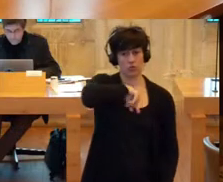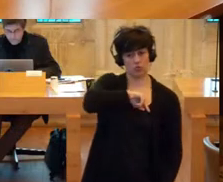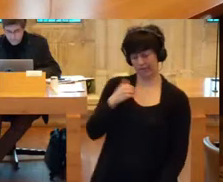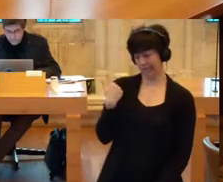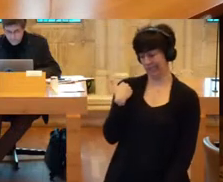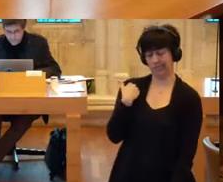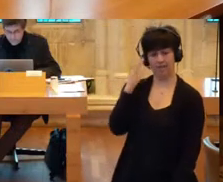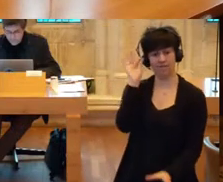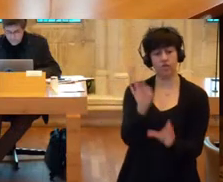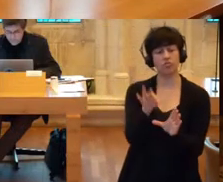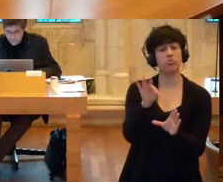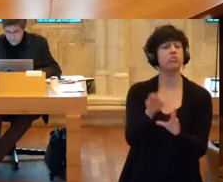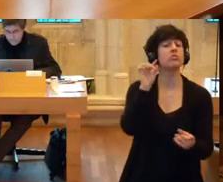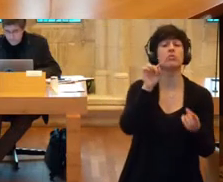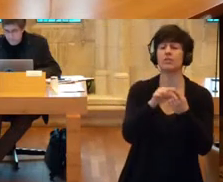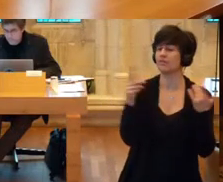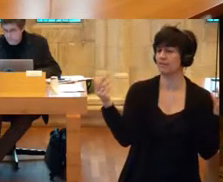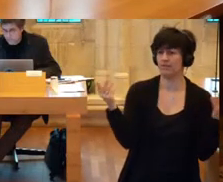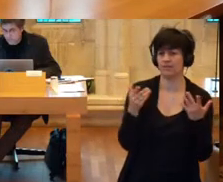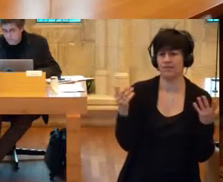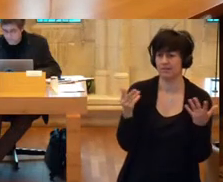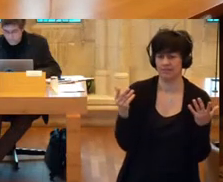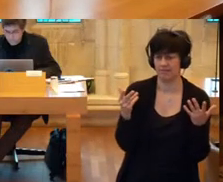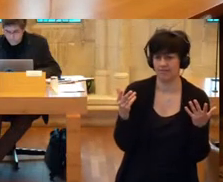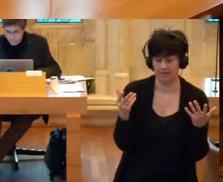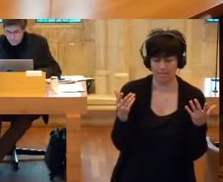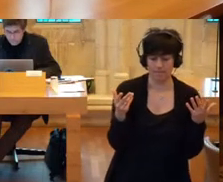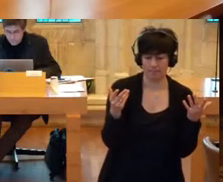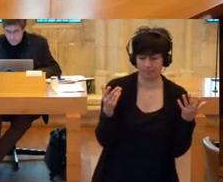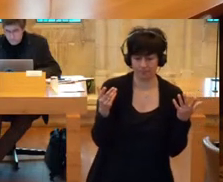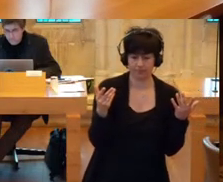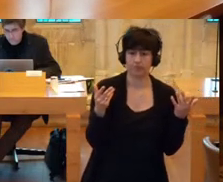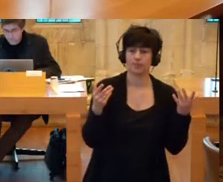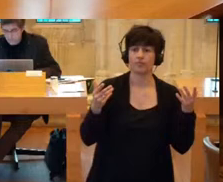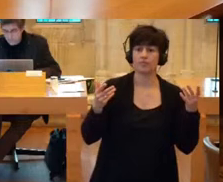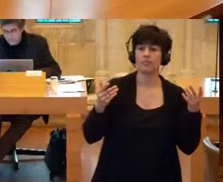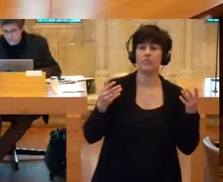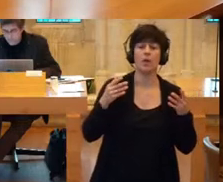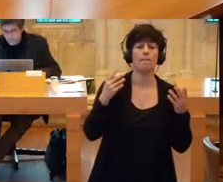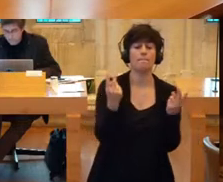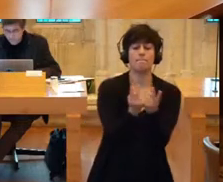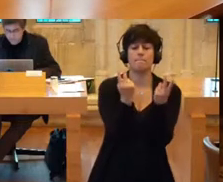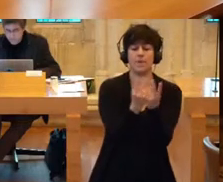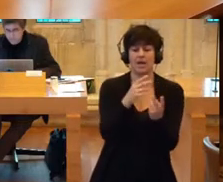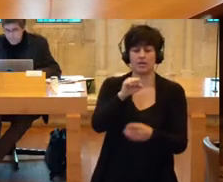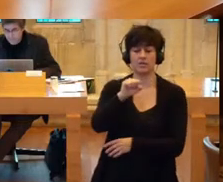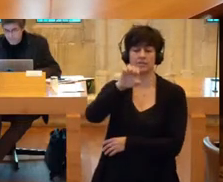pour effectivement sacraliser en quelque sorte l'espace du parc Secqueville,